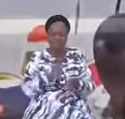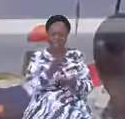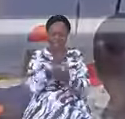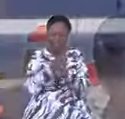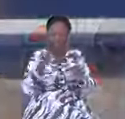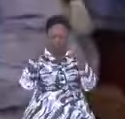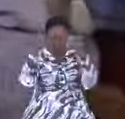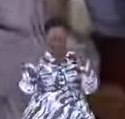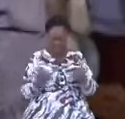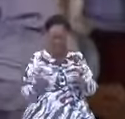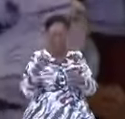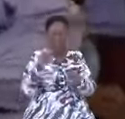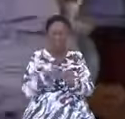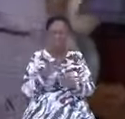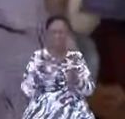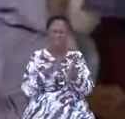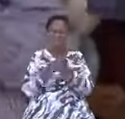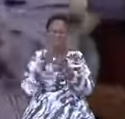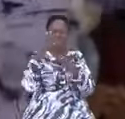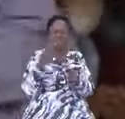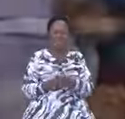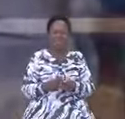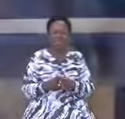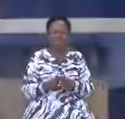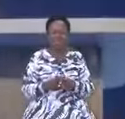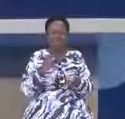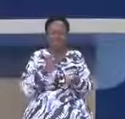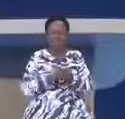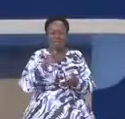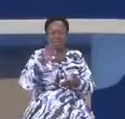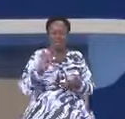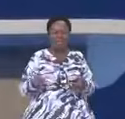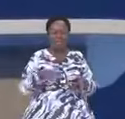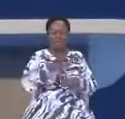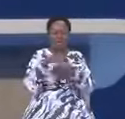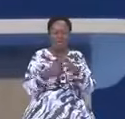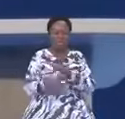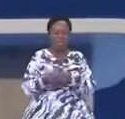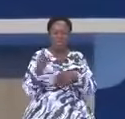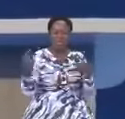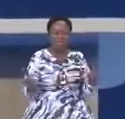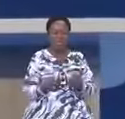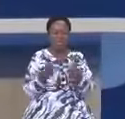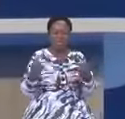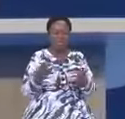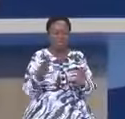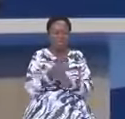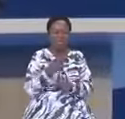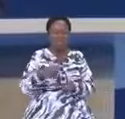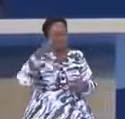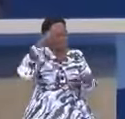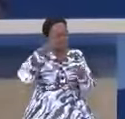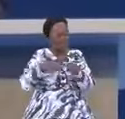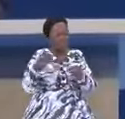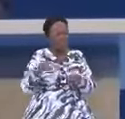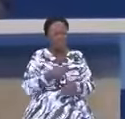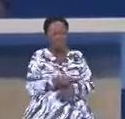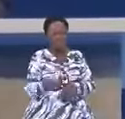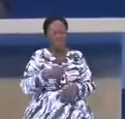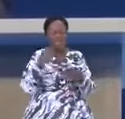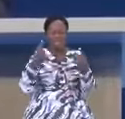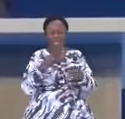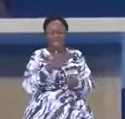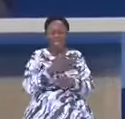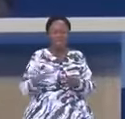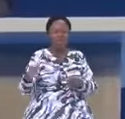est faste où le péché autres le souvenir de leurs péchés de l'avis de leurs yeux au